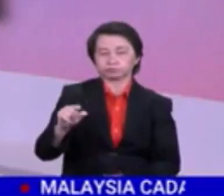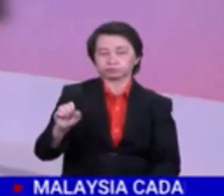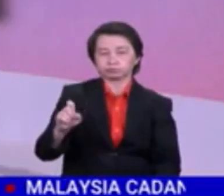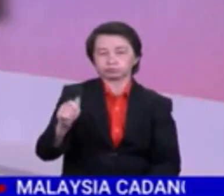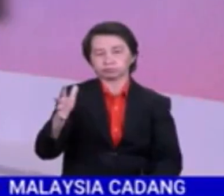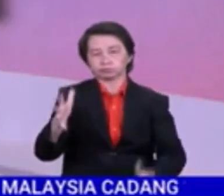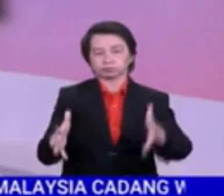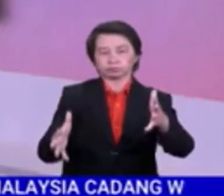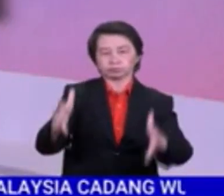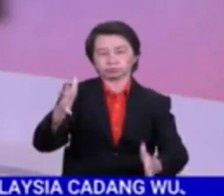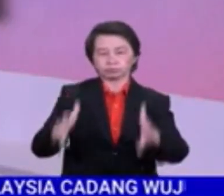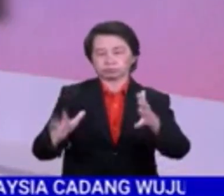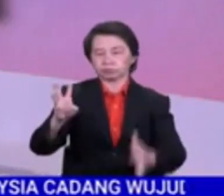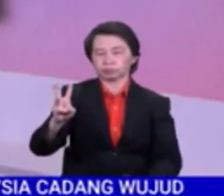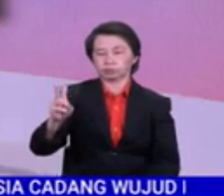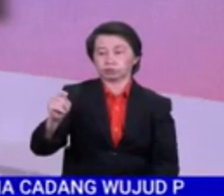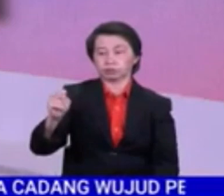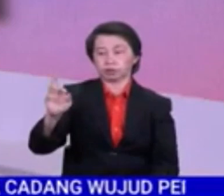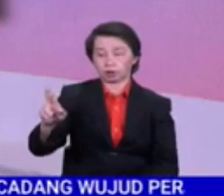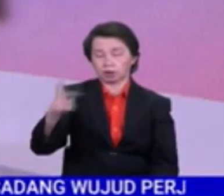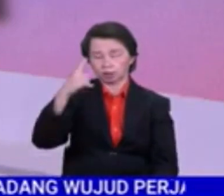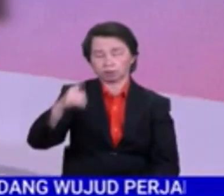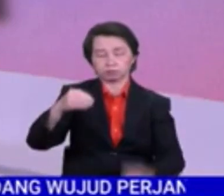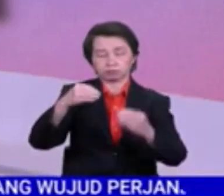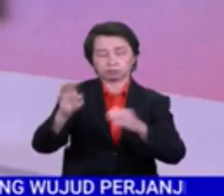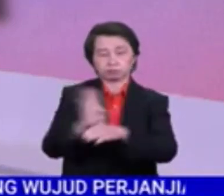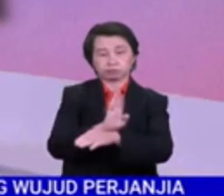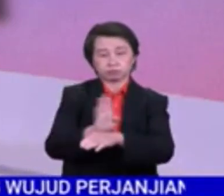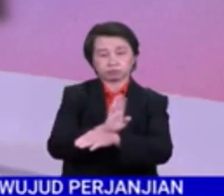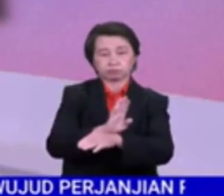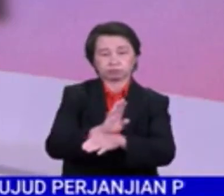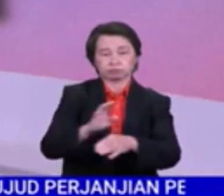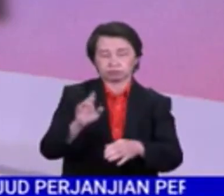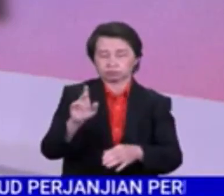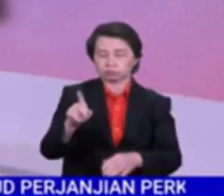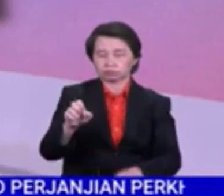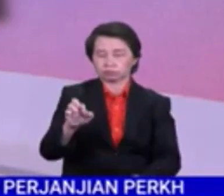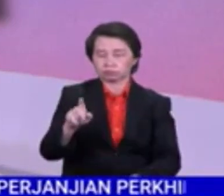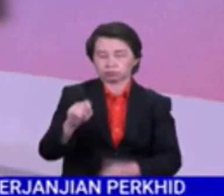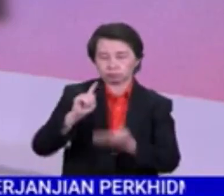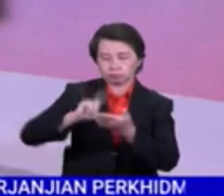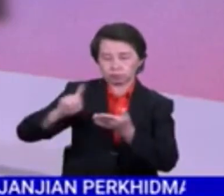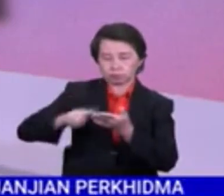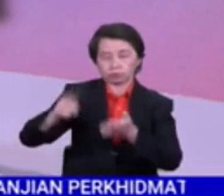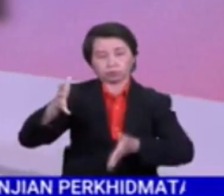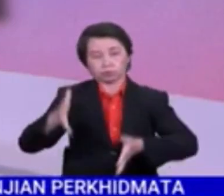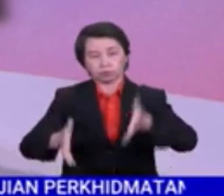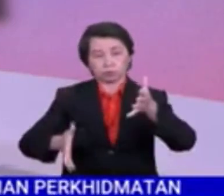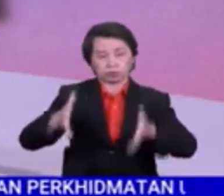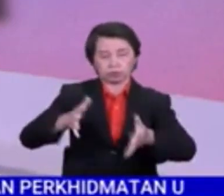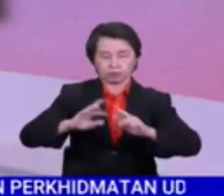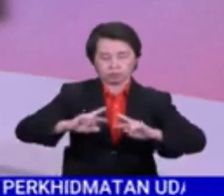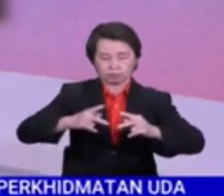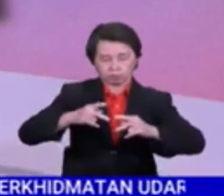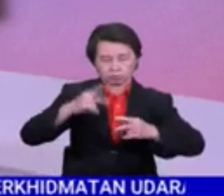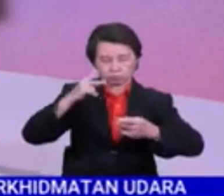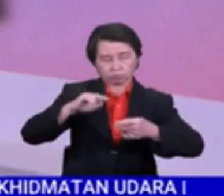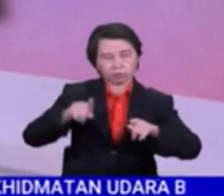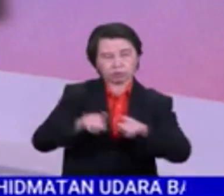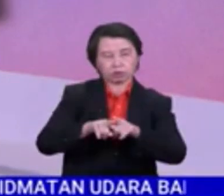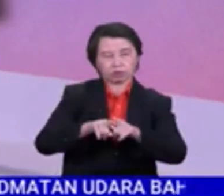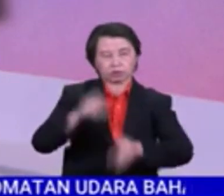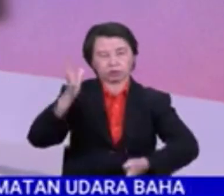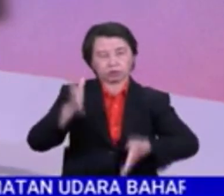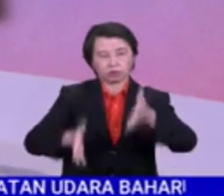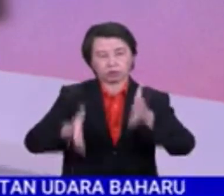robotik Age the Bride er bagi mengkomersialkan pranti pemeriksaan robotic jadi bangunkan bersama dan dikenali sebagai